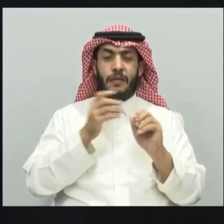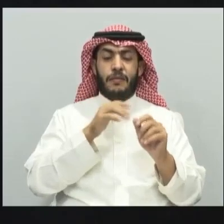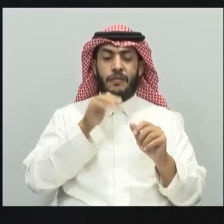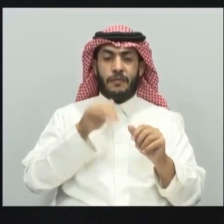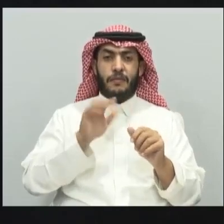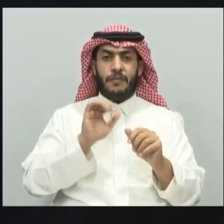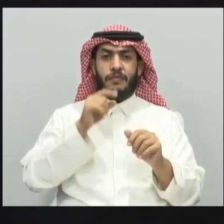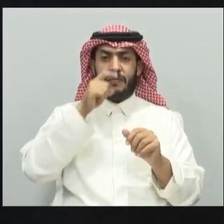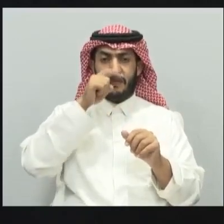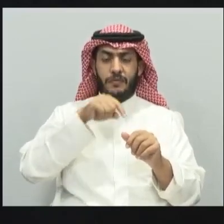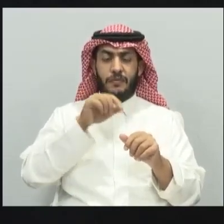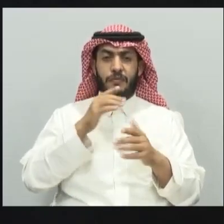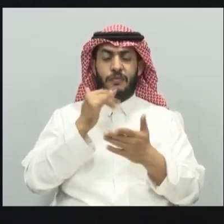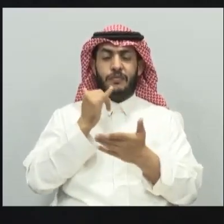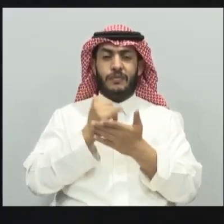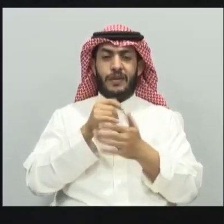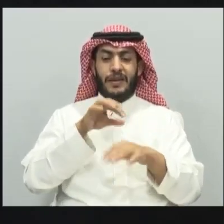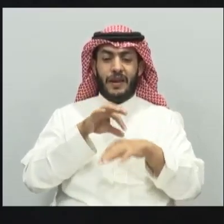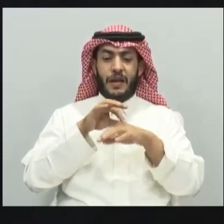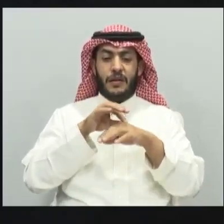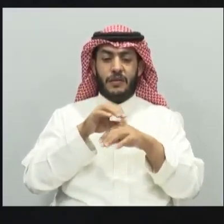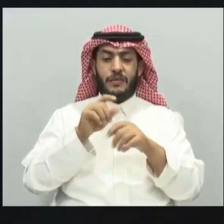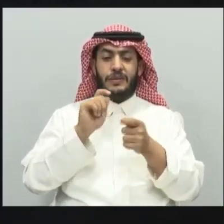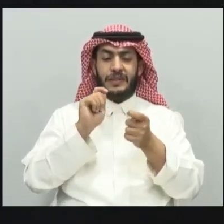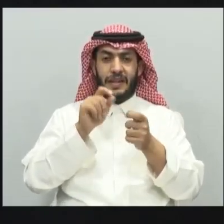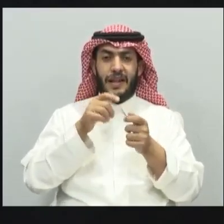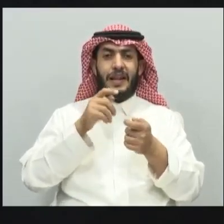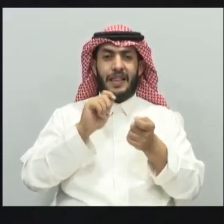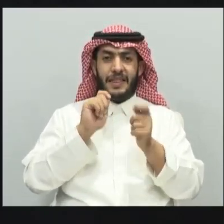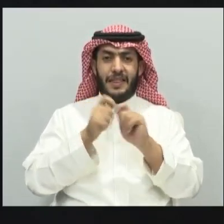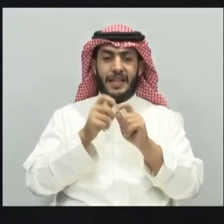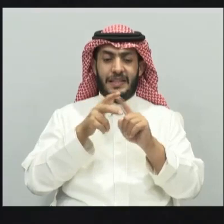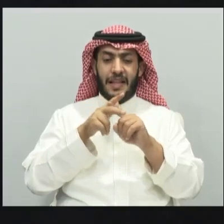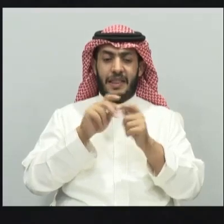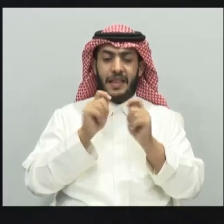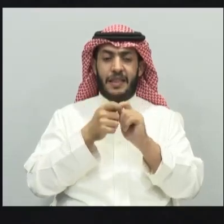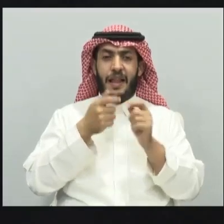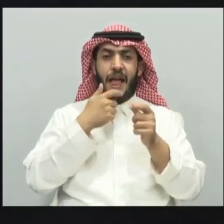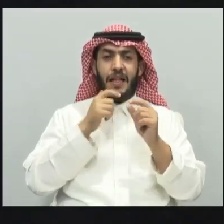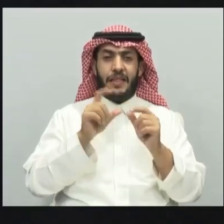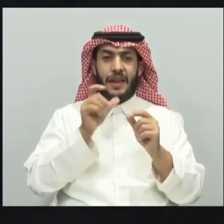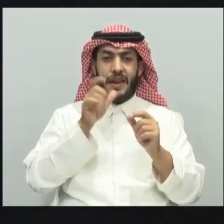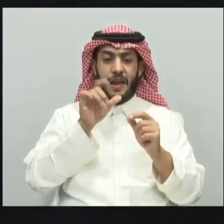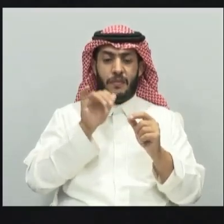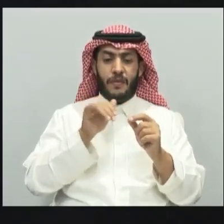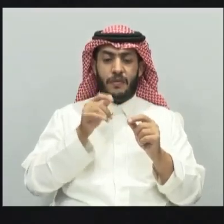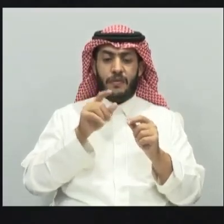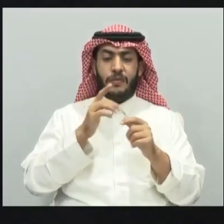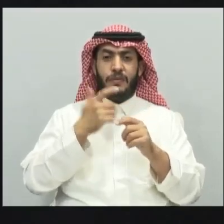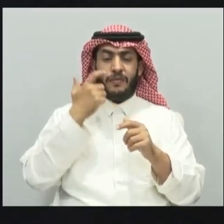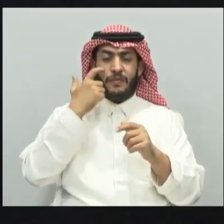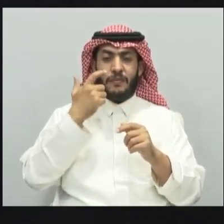هناك غرض صحيح ل لهؤلاء هو صيانه الحديث النبوي وتحذير الناس منها لذلك